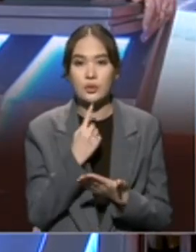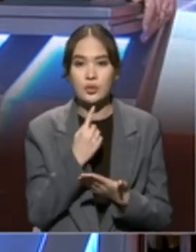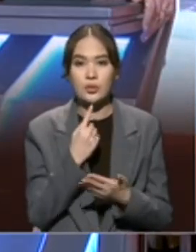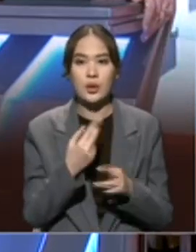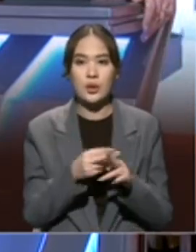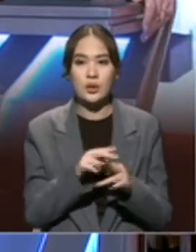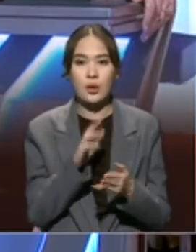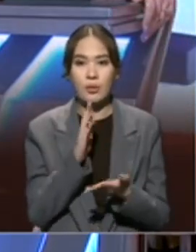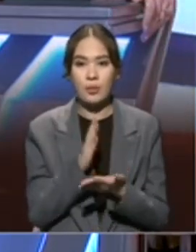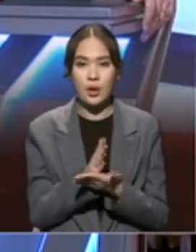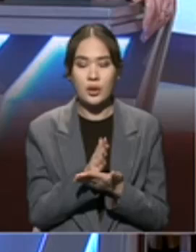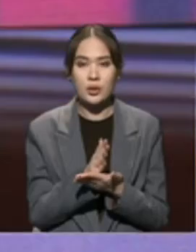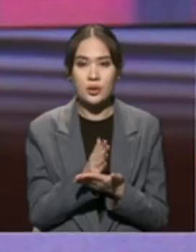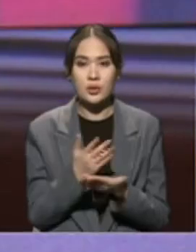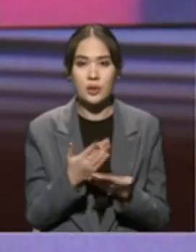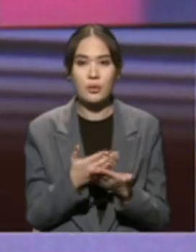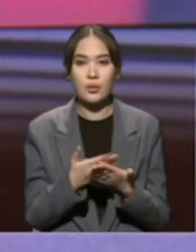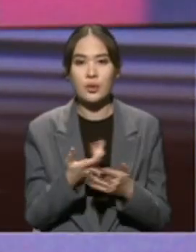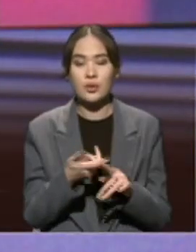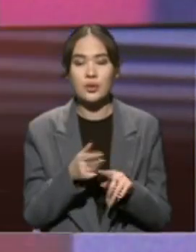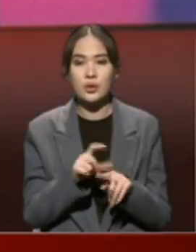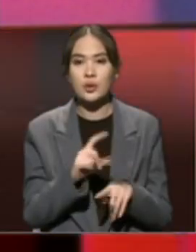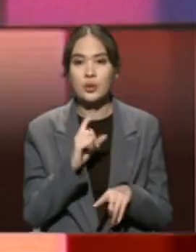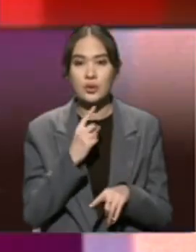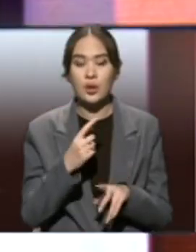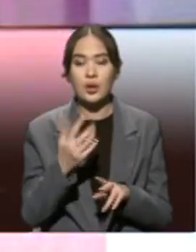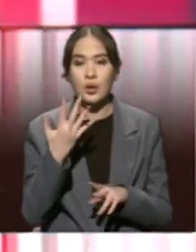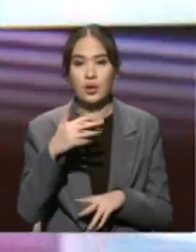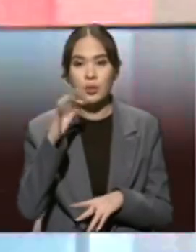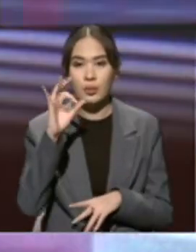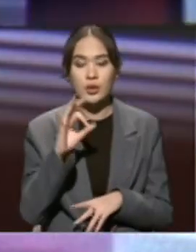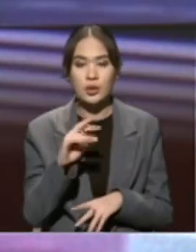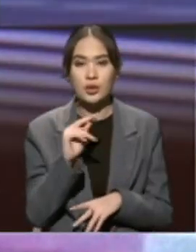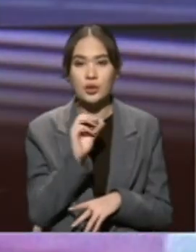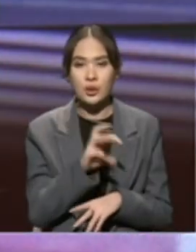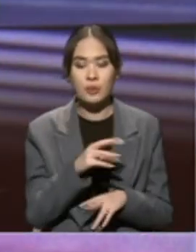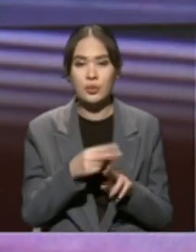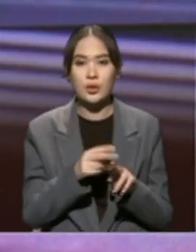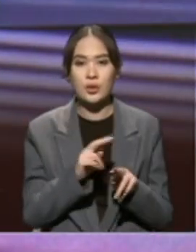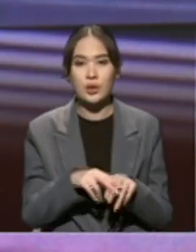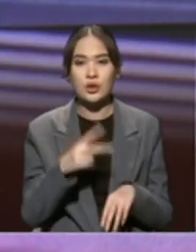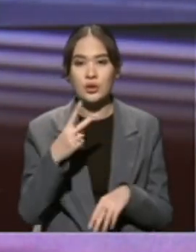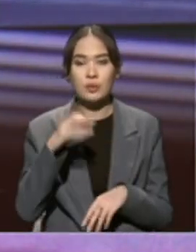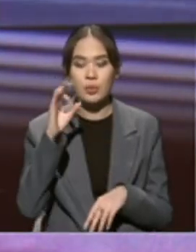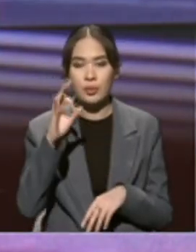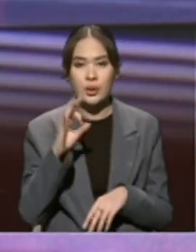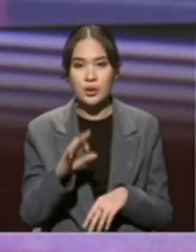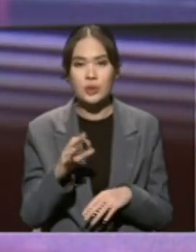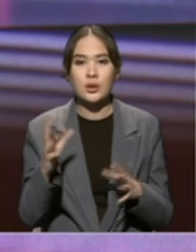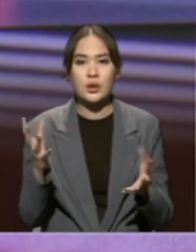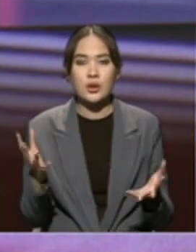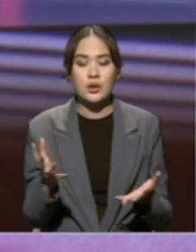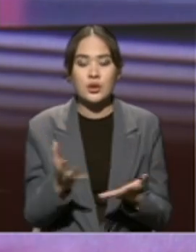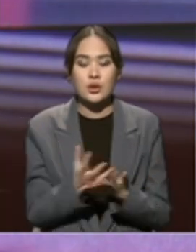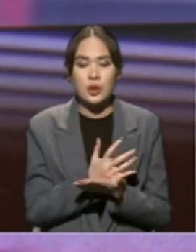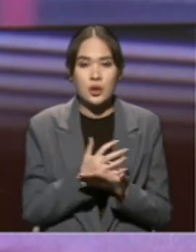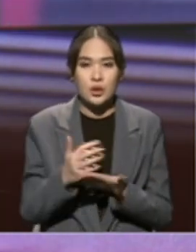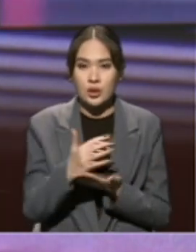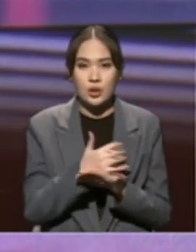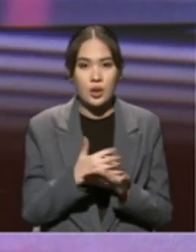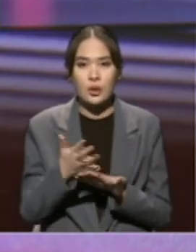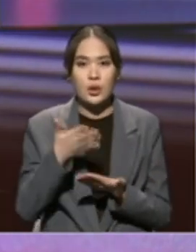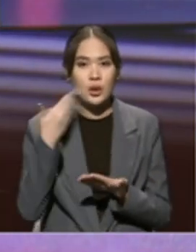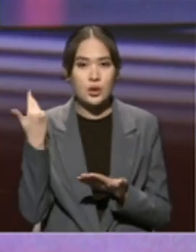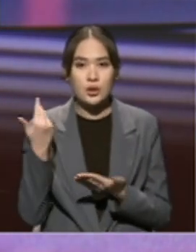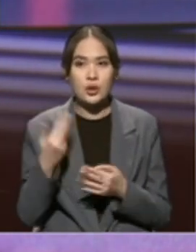бар да мысалға. Өте қиын. Бірақ 50%-ға қарағанда 20% жинау ол жеңілірек болады.